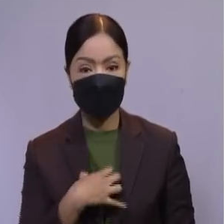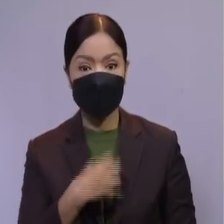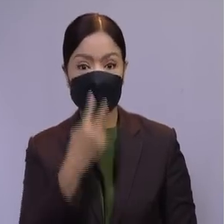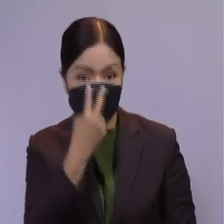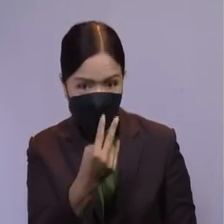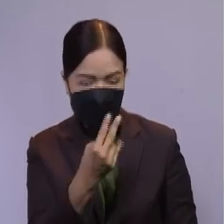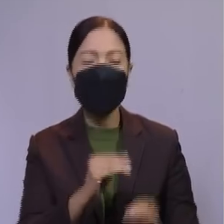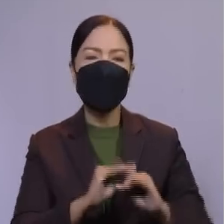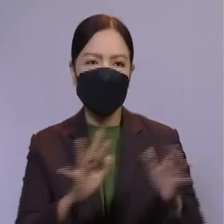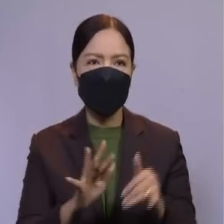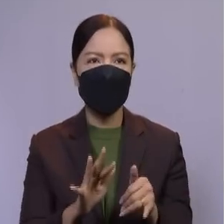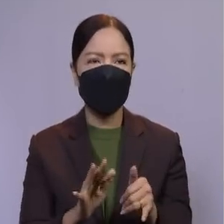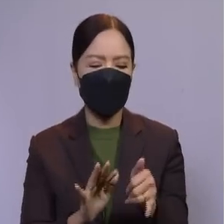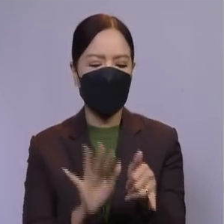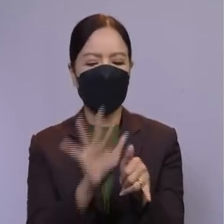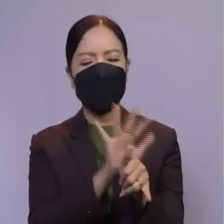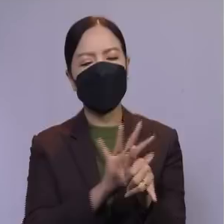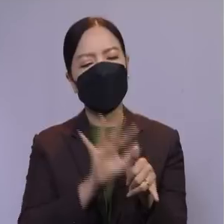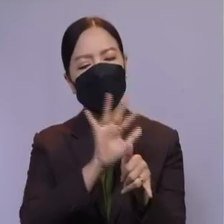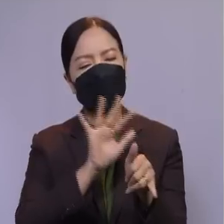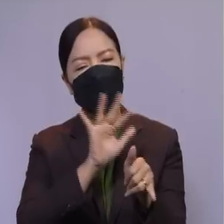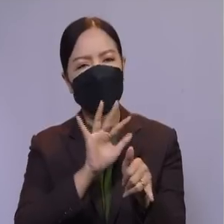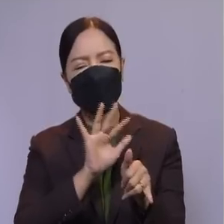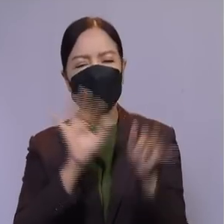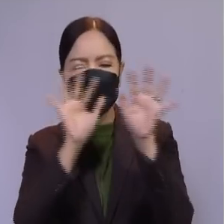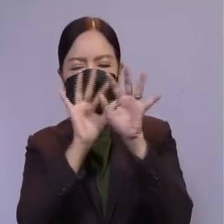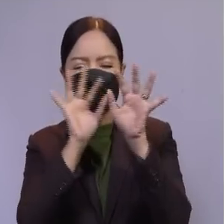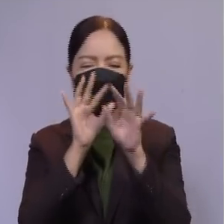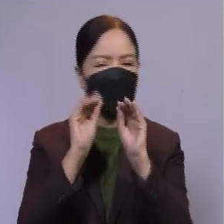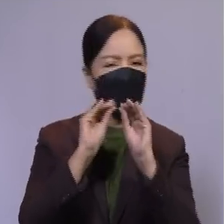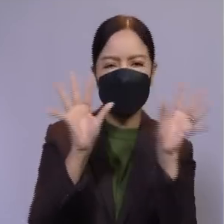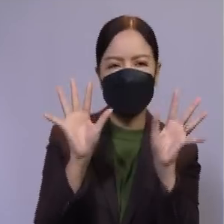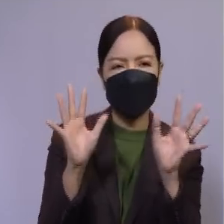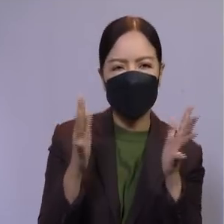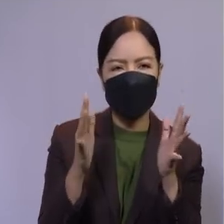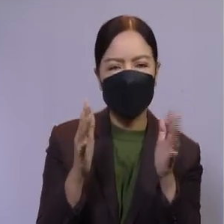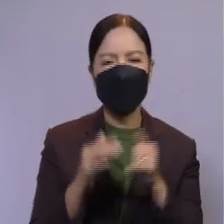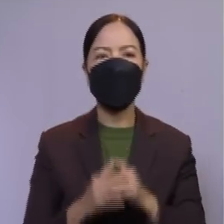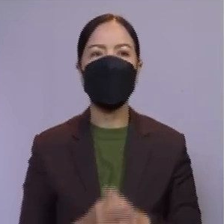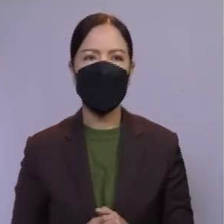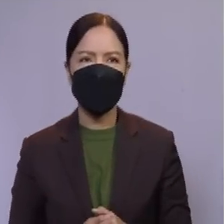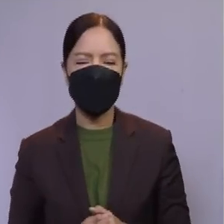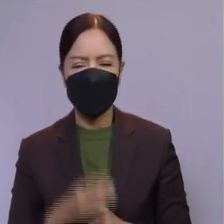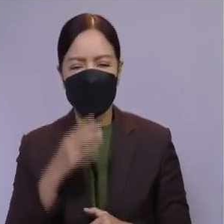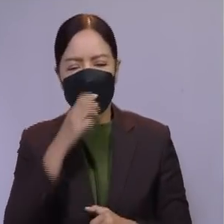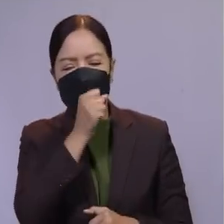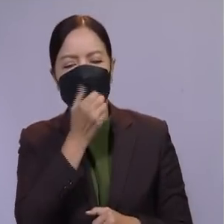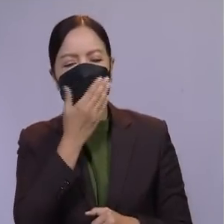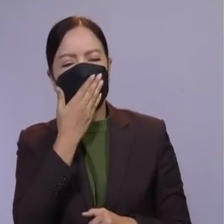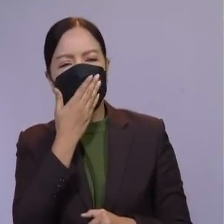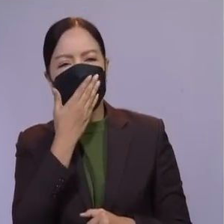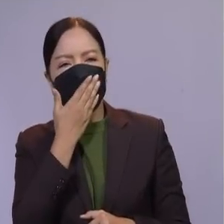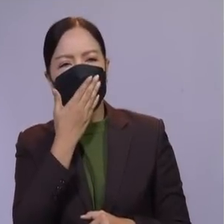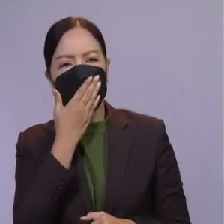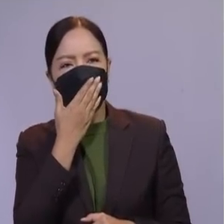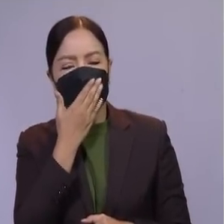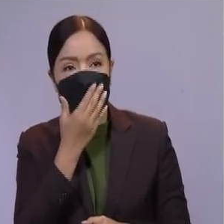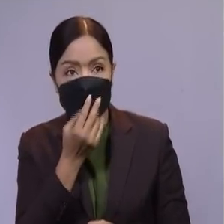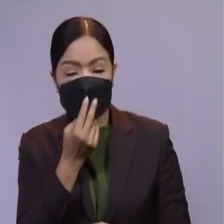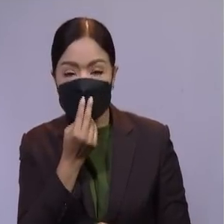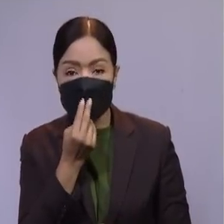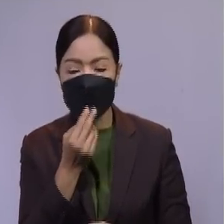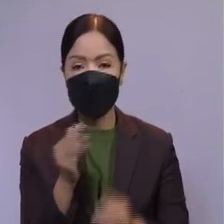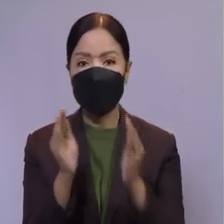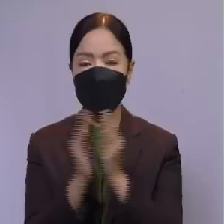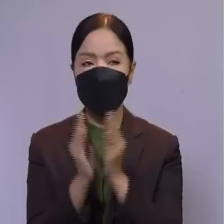เท่านั้นค่ะแต่ฉากหลังกลับคลุมเครือไม่ชัดเจนเรียกได้ว่าเก็บมิดปิดเงียบถ้าไม่ได้เห็นคะแนนไว้